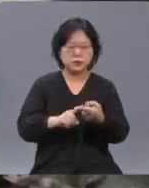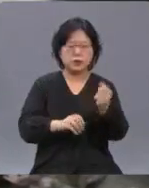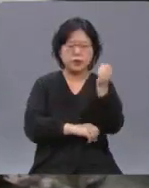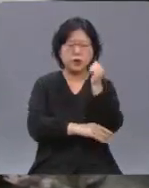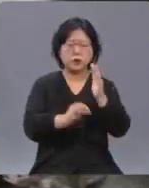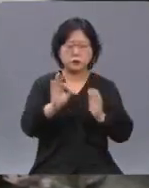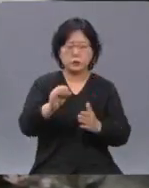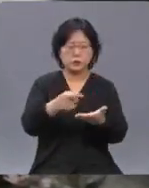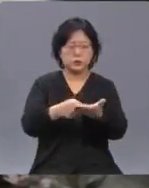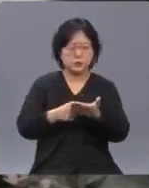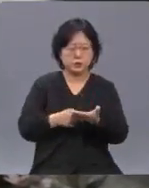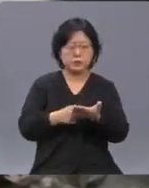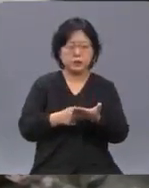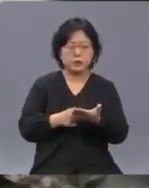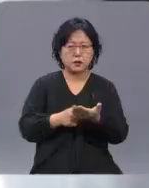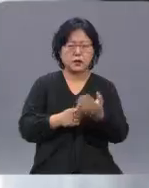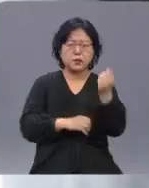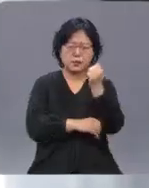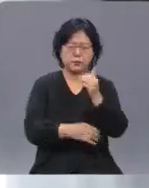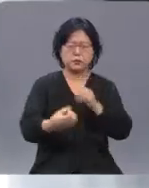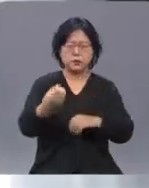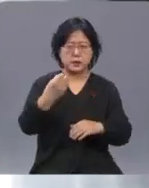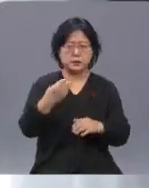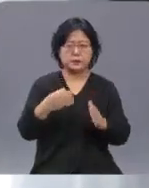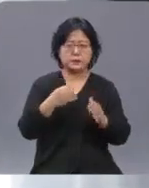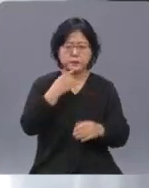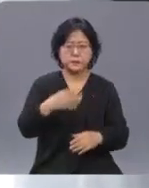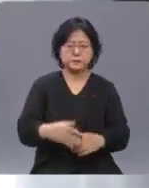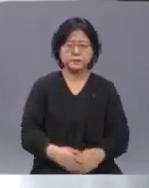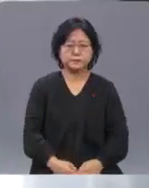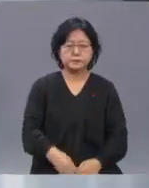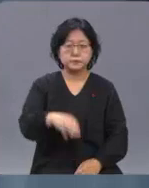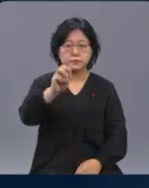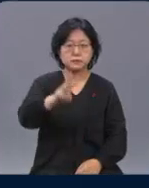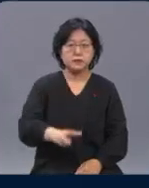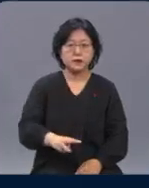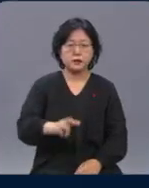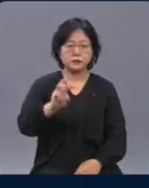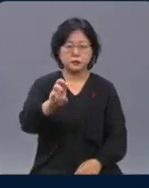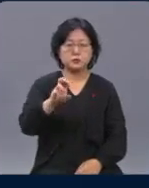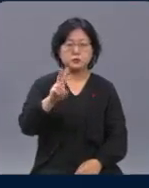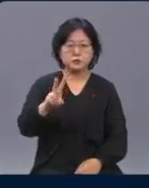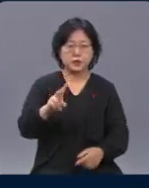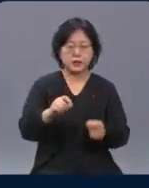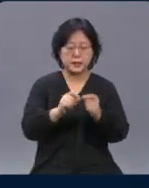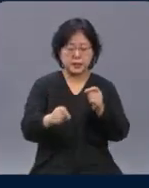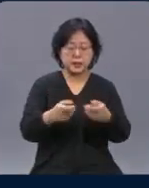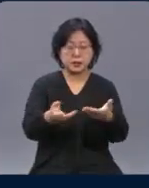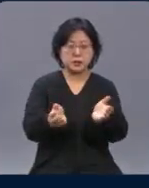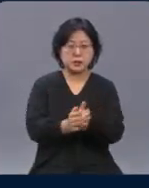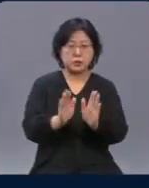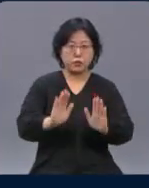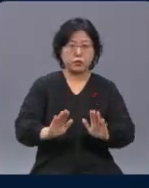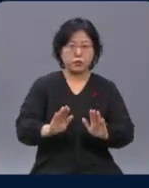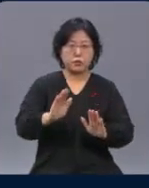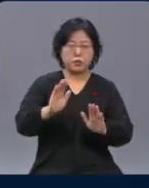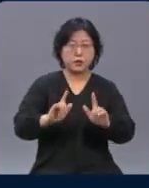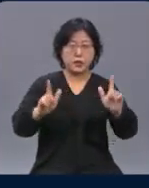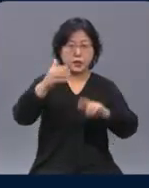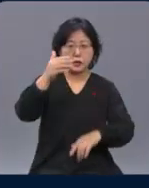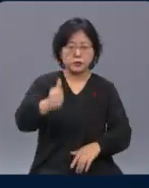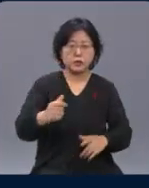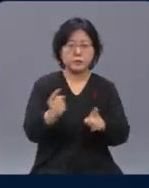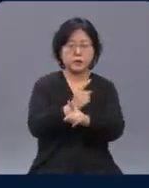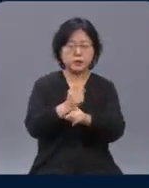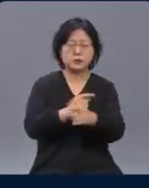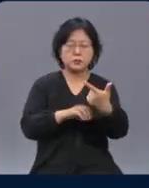원가를 절감하겠다는 등의 원론적인 답변을 내놓았습니다 광주 32개 산하 기관 가운데 올해 수장이 교체된